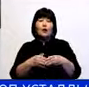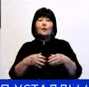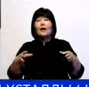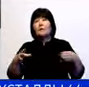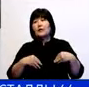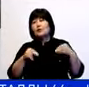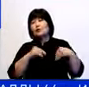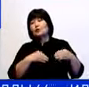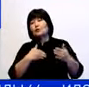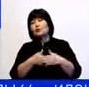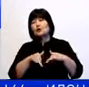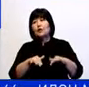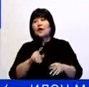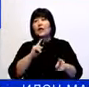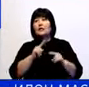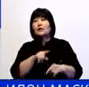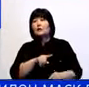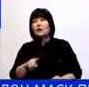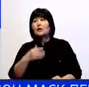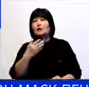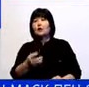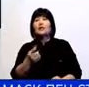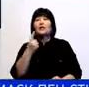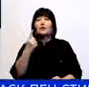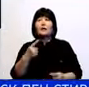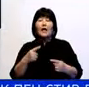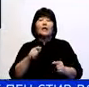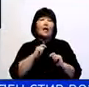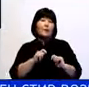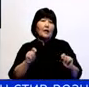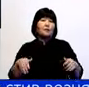бірлесіп жұмыс жүргізіп келеді. Жиын барысында солардың бірқатары